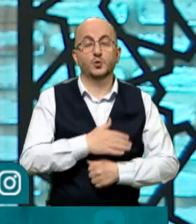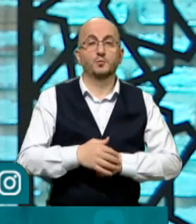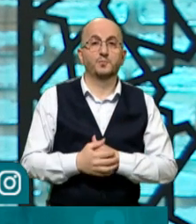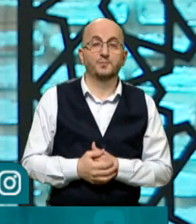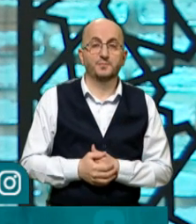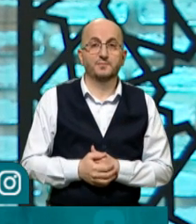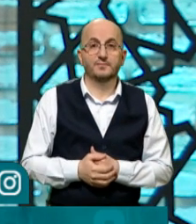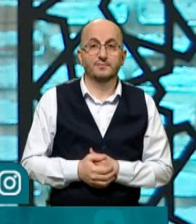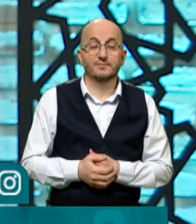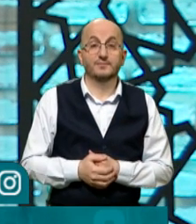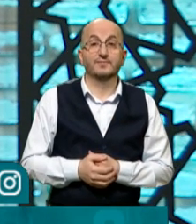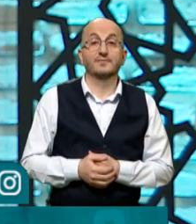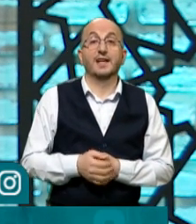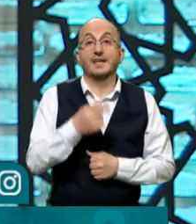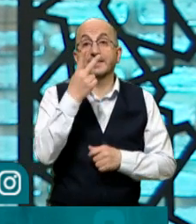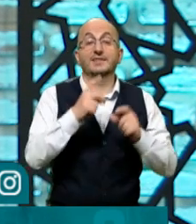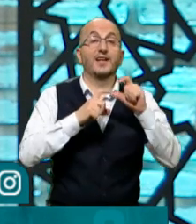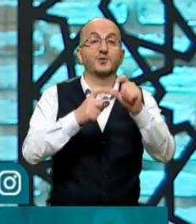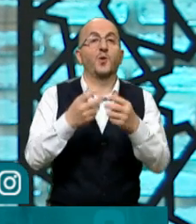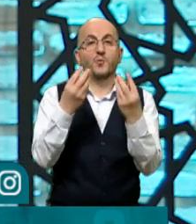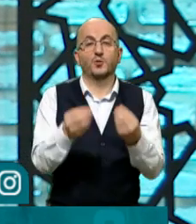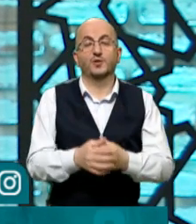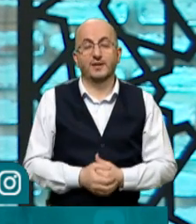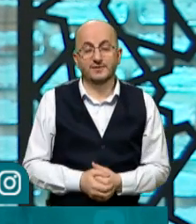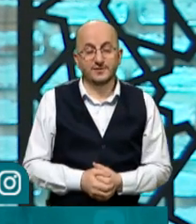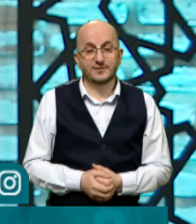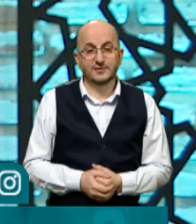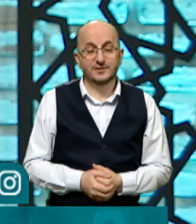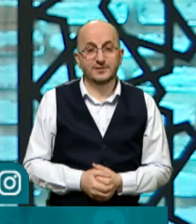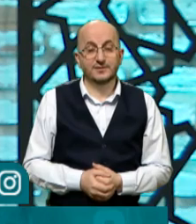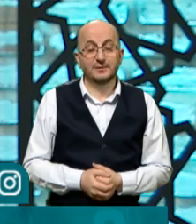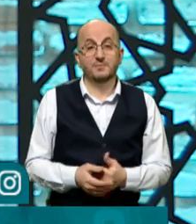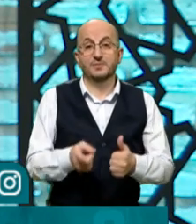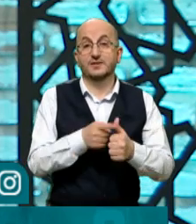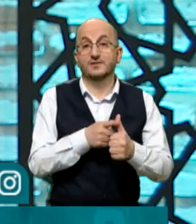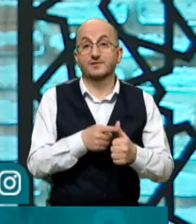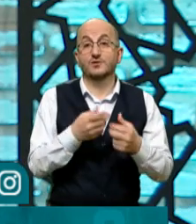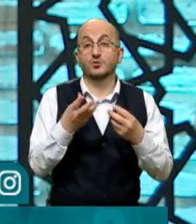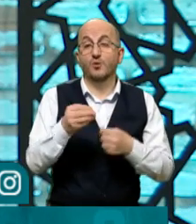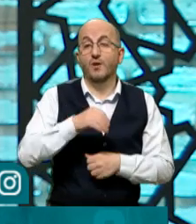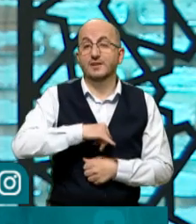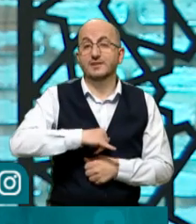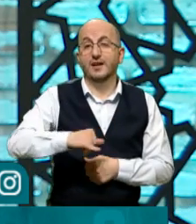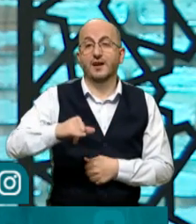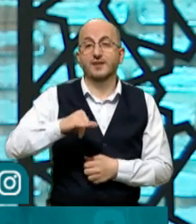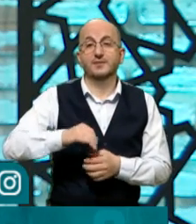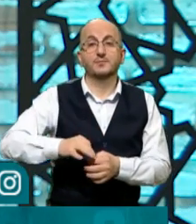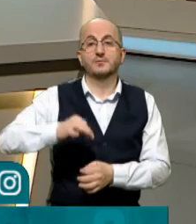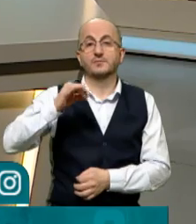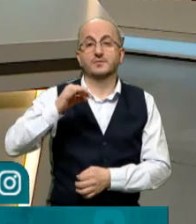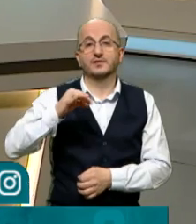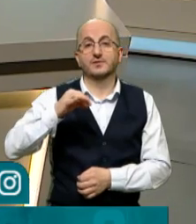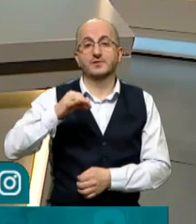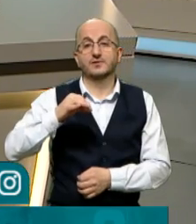selam. Hocama iki sorum olacaktı ama. Buyurun. Birincisi, çok yakınımın birine